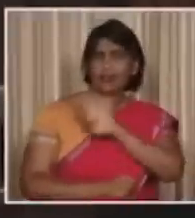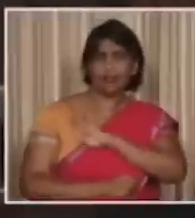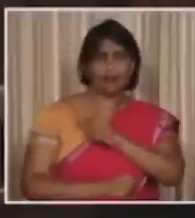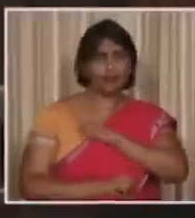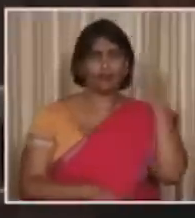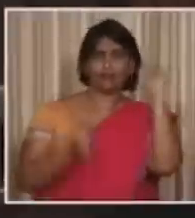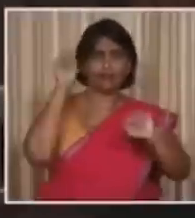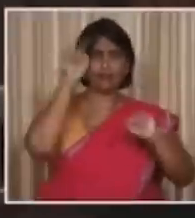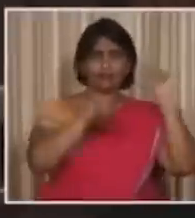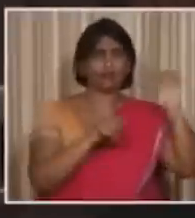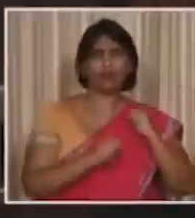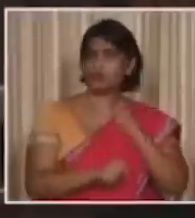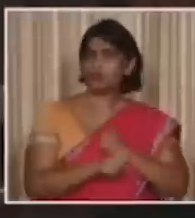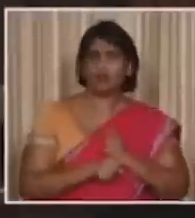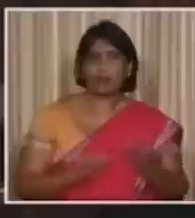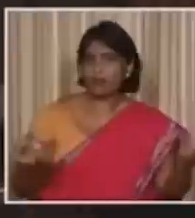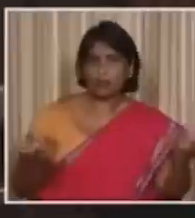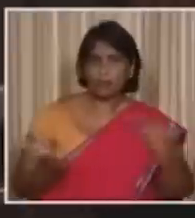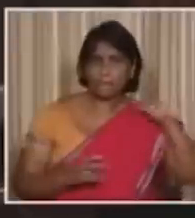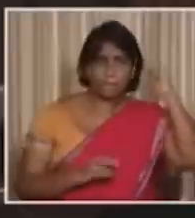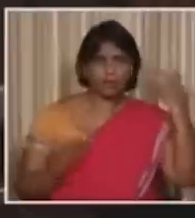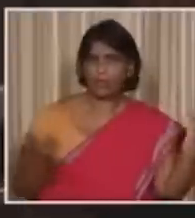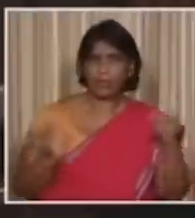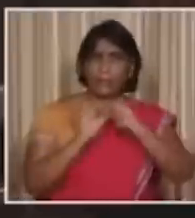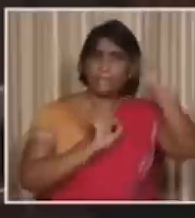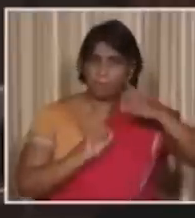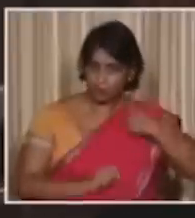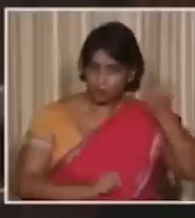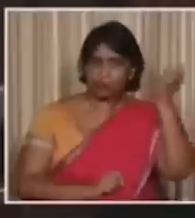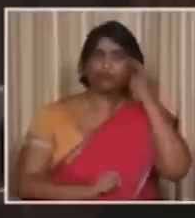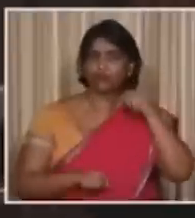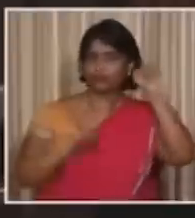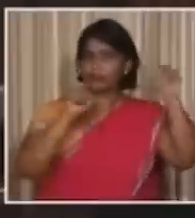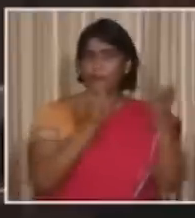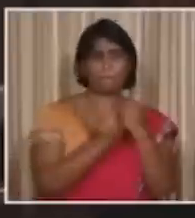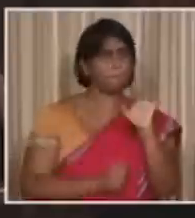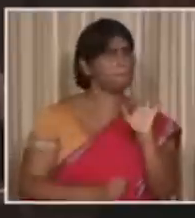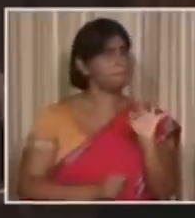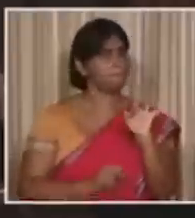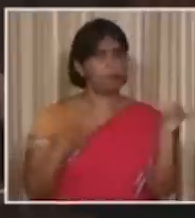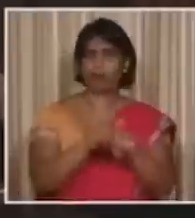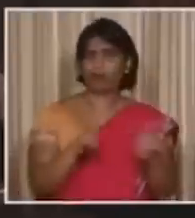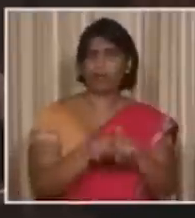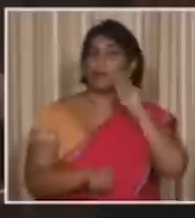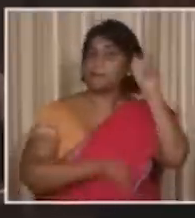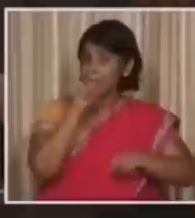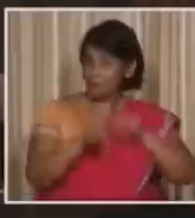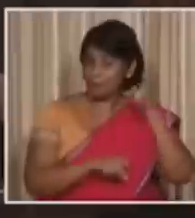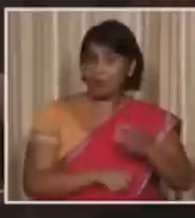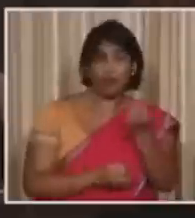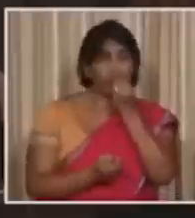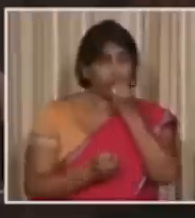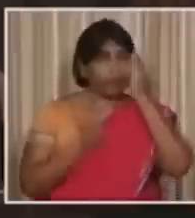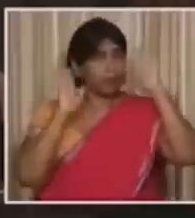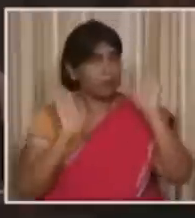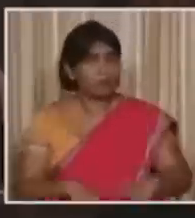அதிகாரம். மட்டக்களப்பிலையும் கூட அண்மையிலும் கூட 15 இடங்கள் நாட்டிலே சோறுக்கும் தண்ணிக்கும் வழி இல்லாமல் இருக்கும் பொழுது தொல்பொருளுக்கு காசு வைக்கிறீர்கள்.